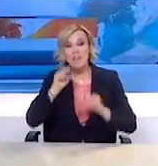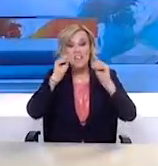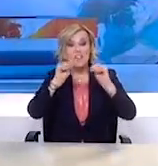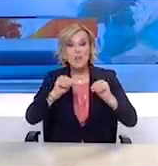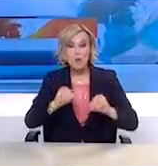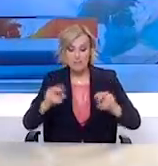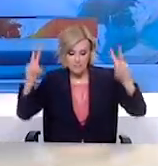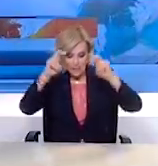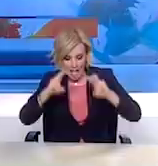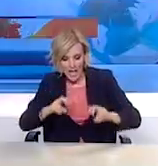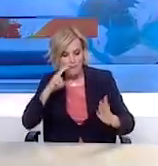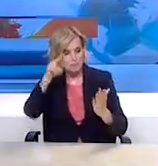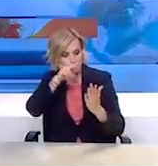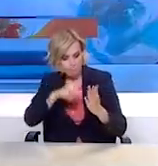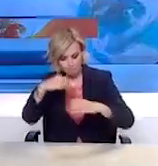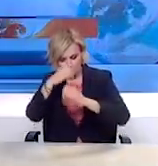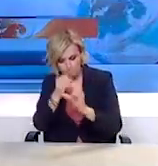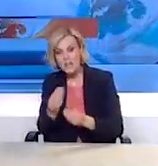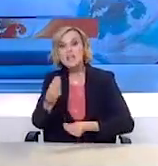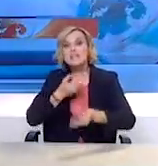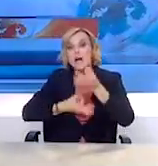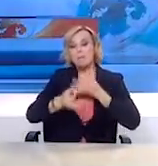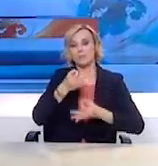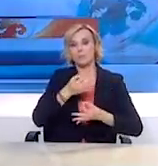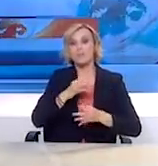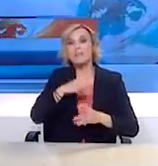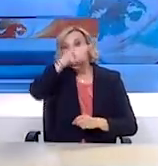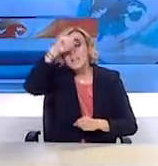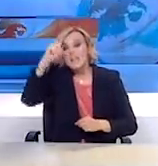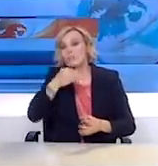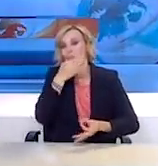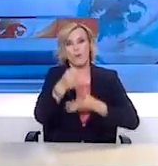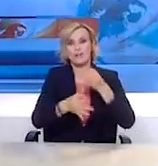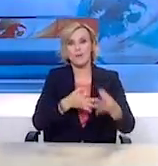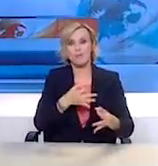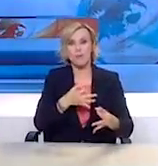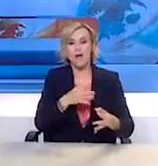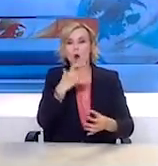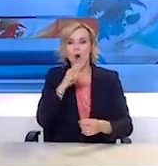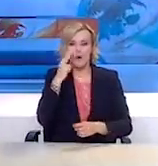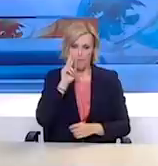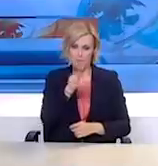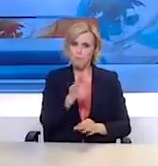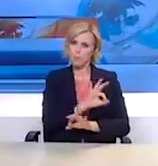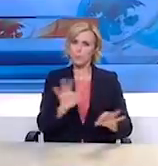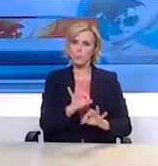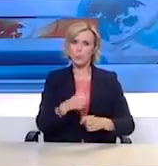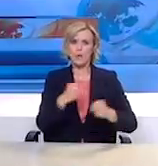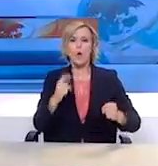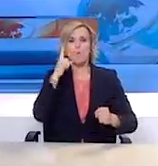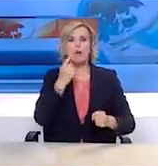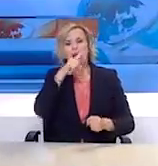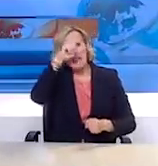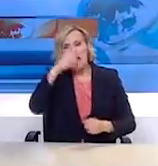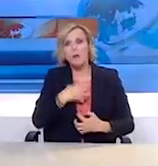κάποιοι από αυτούς τους εντελώς ασυμπτωματικούς έχουν εικόνα. Είναι δύσκολο. Γιατί είναι δύσκολο? Γιατί όταν έχει πνευμονία, δημιουργείται μια αίσθηση δύσπνοιας.